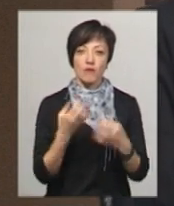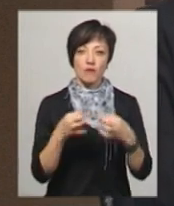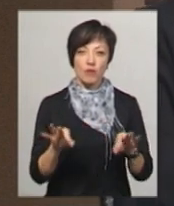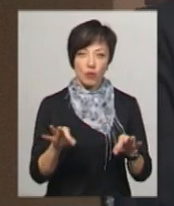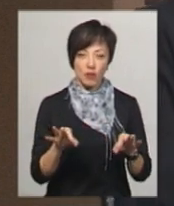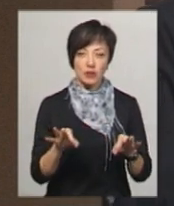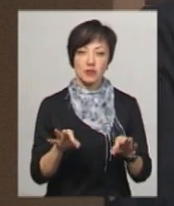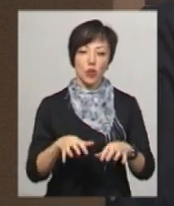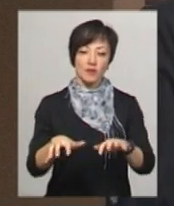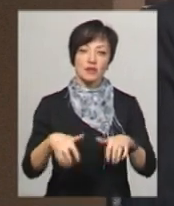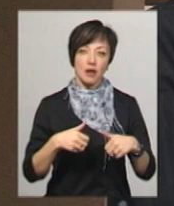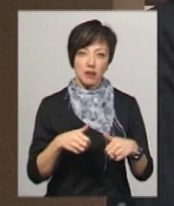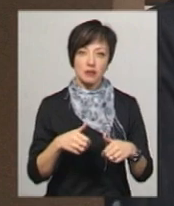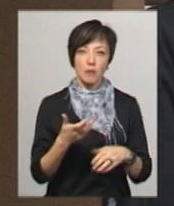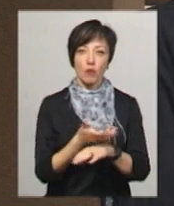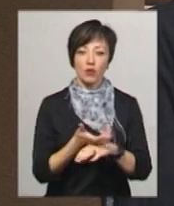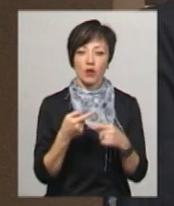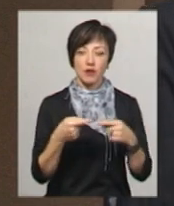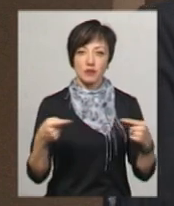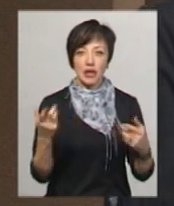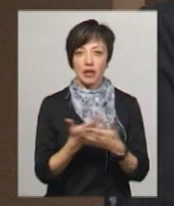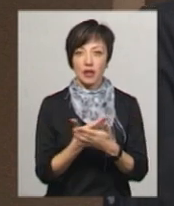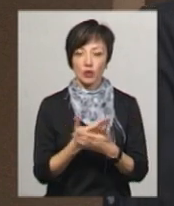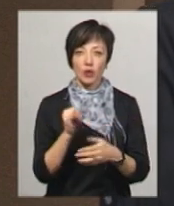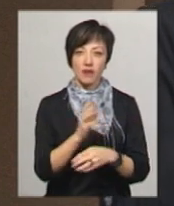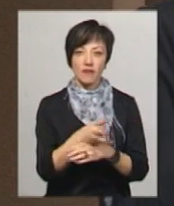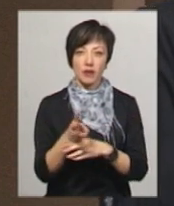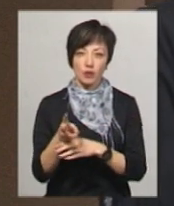з конфіскацією порнографічних кіно- та